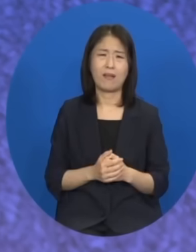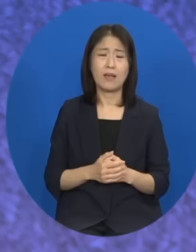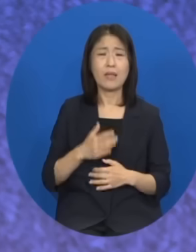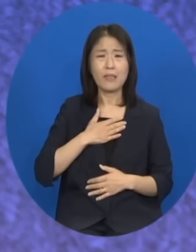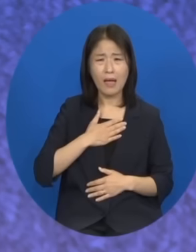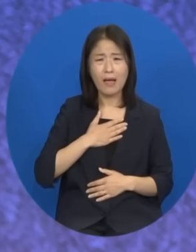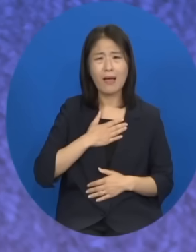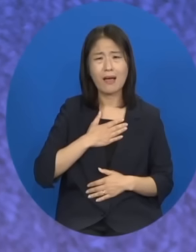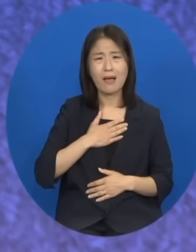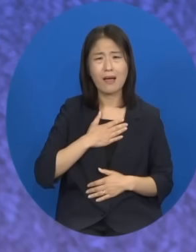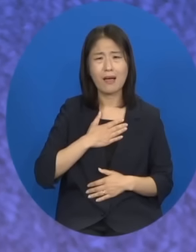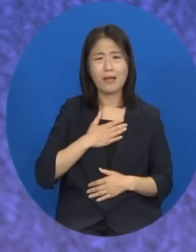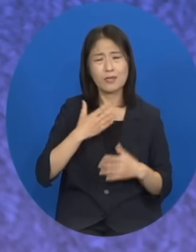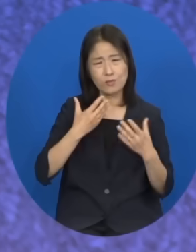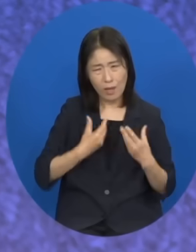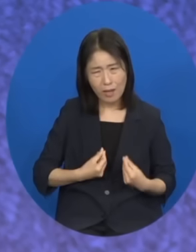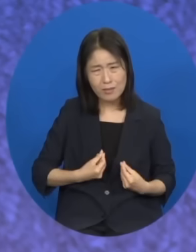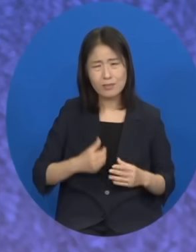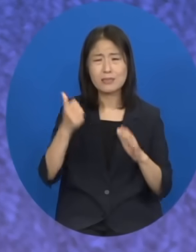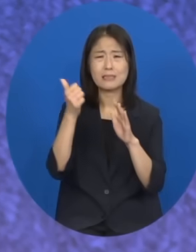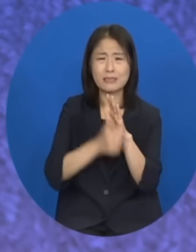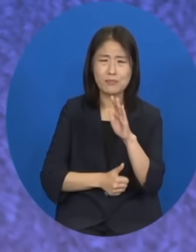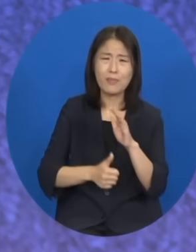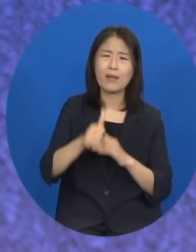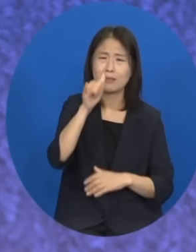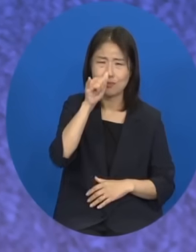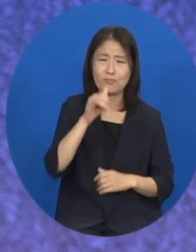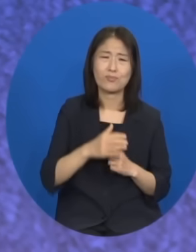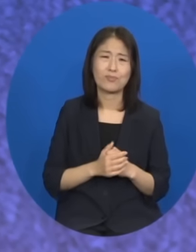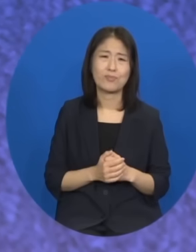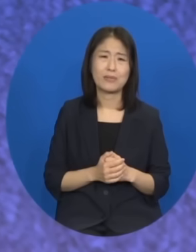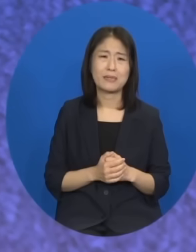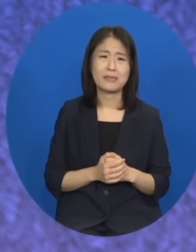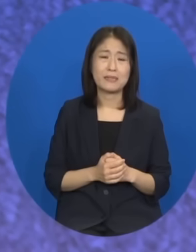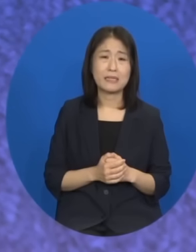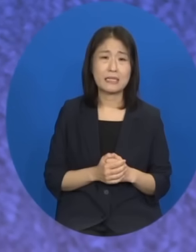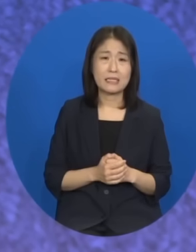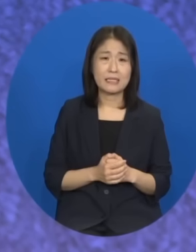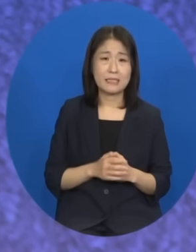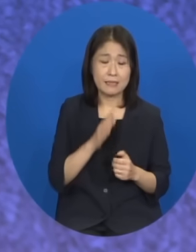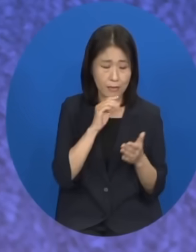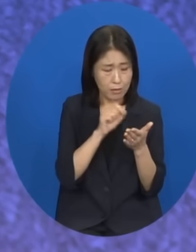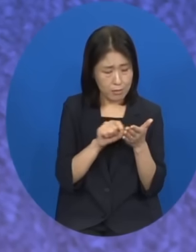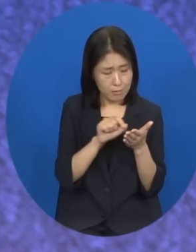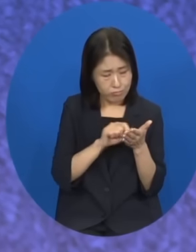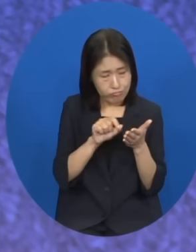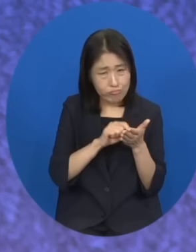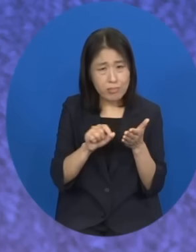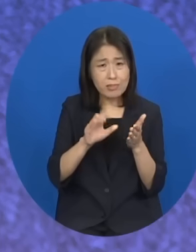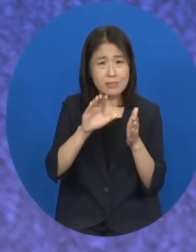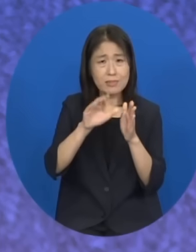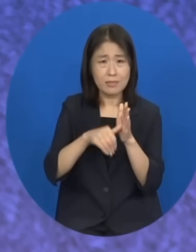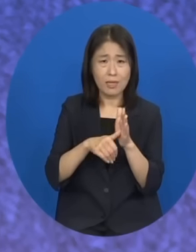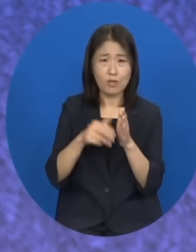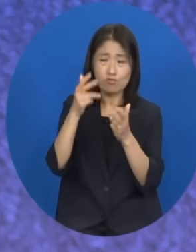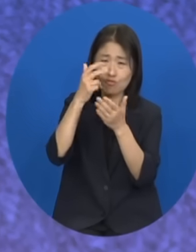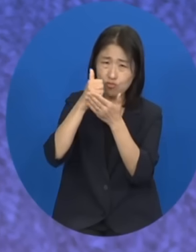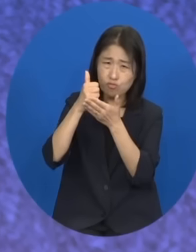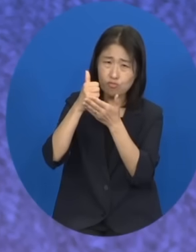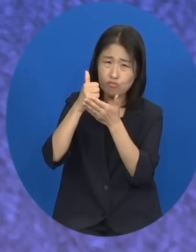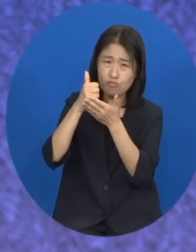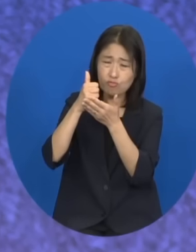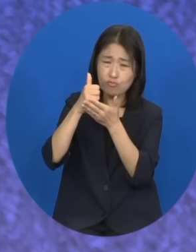저에게도 그런 순간이 너무나 많았어요. 진짜 일기를 쓴다고 주님을 바라보는 눈이 열리게